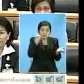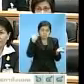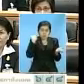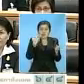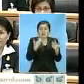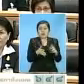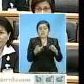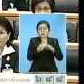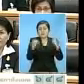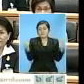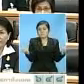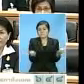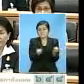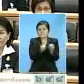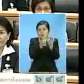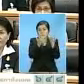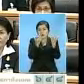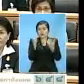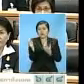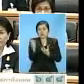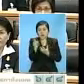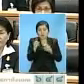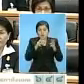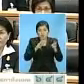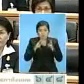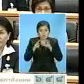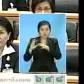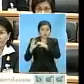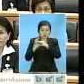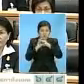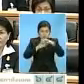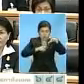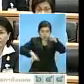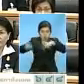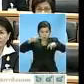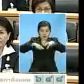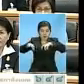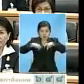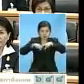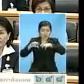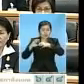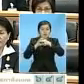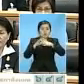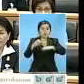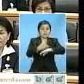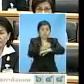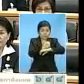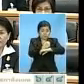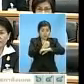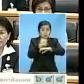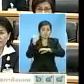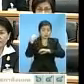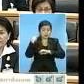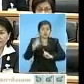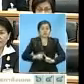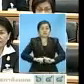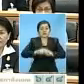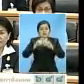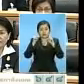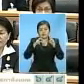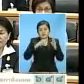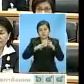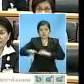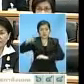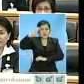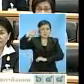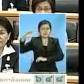ทางการเมืองแทนที่จะต้องใช้วิถีทางทางการเมืองเข้ามาแก้ปัญหากลับมีการทำการรัฐ